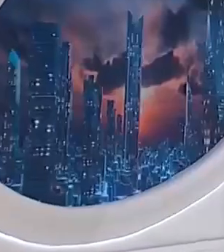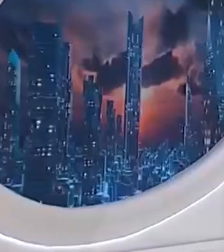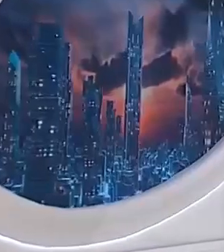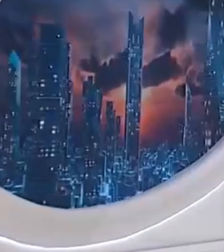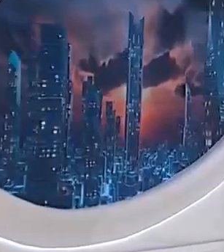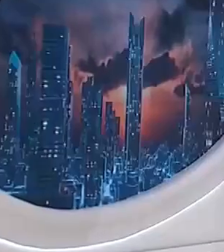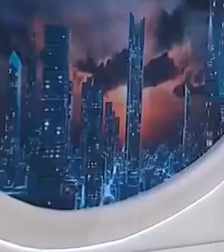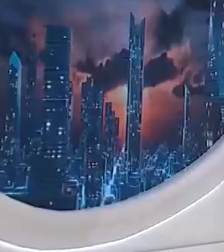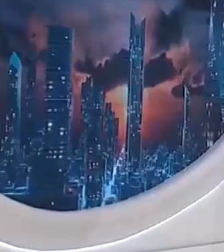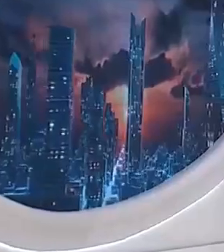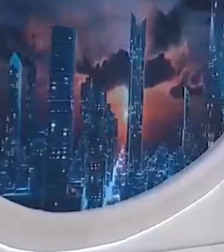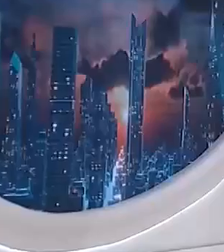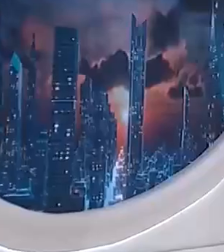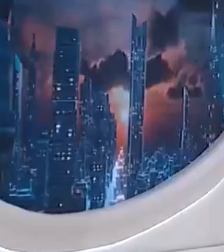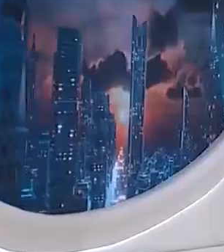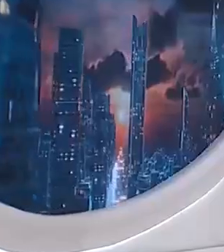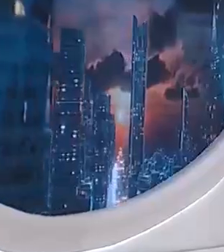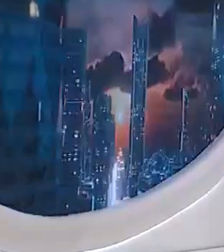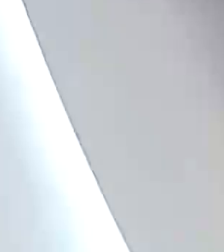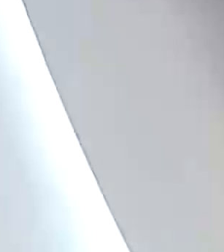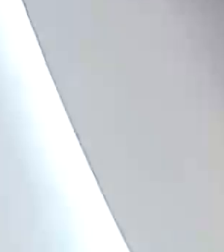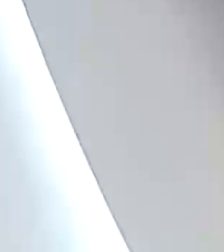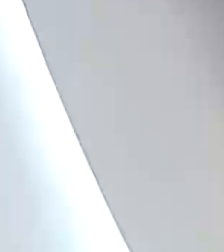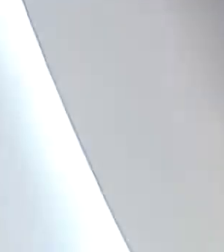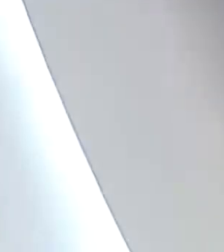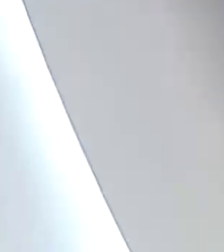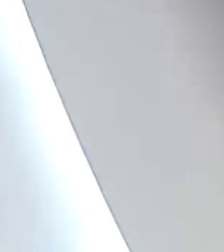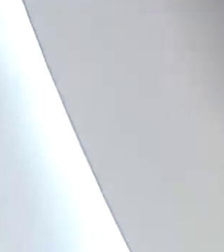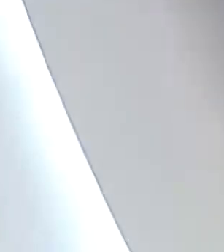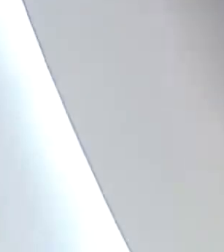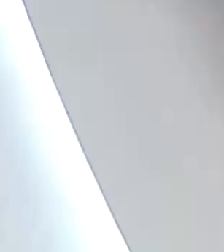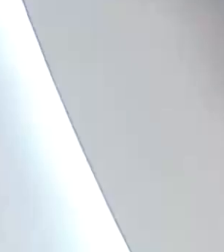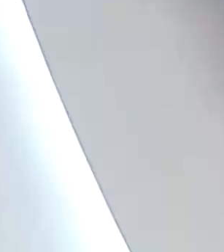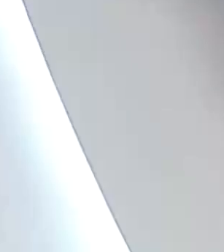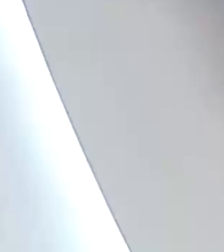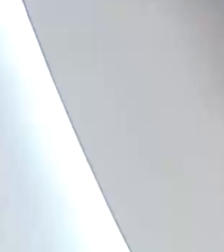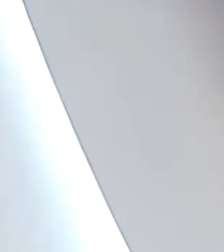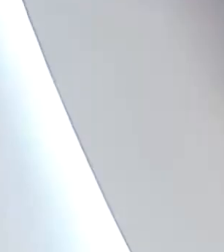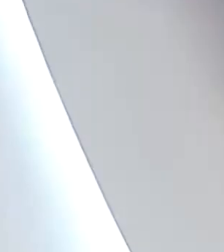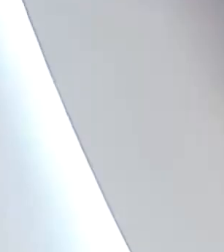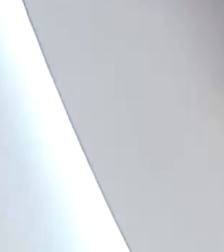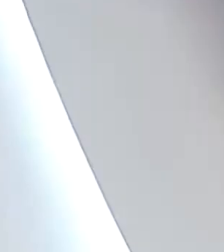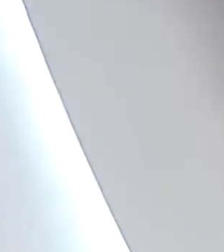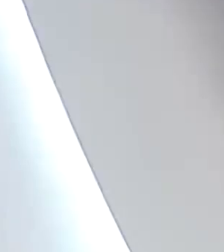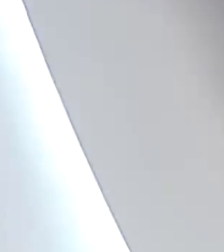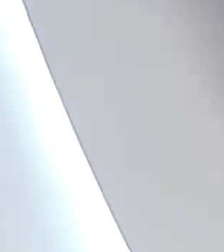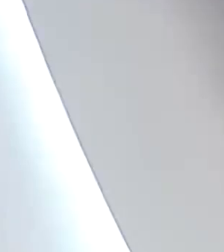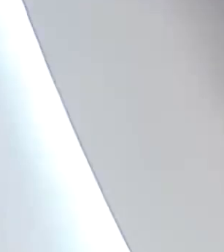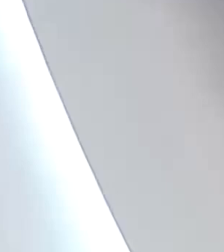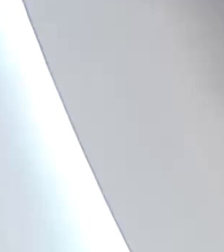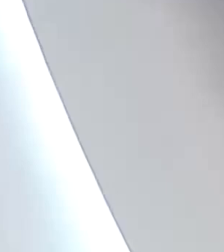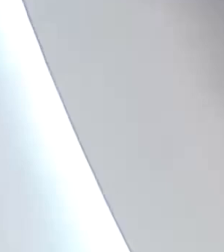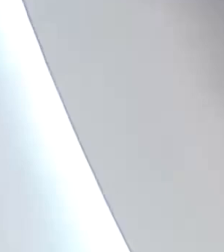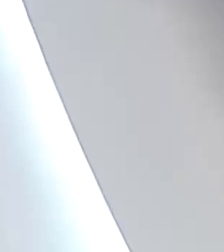الصم نعم فعلا شعور الاصم كان سعيد لانه كان في الماضي تقريبا لا يجد له برامج خاصه يجد انه في برامج في التواصل